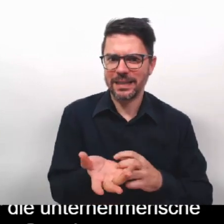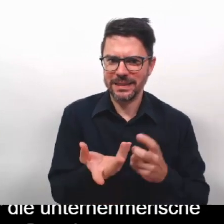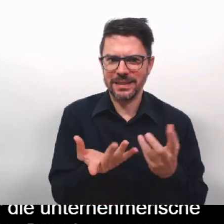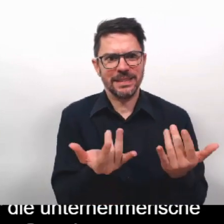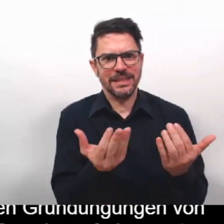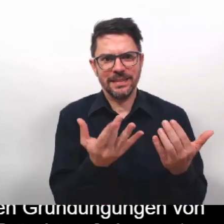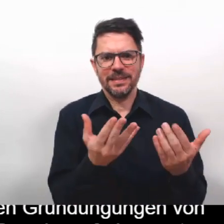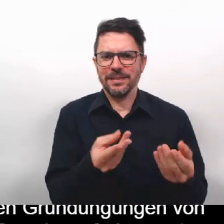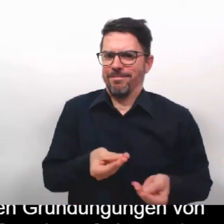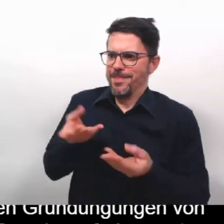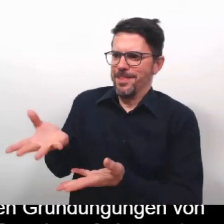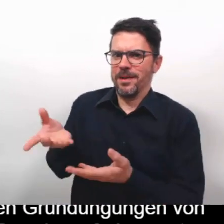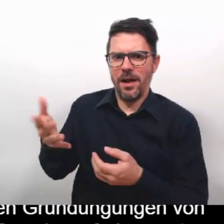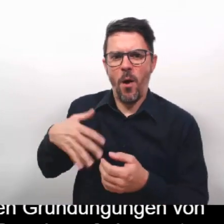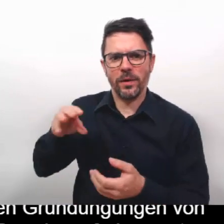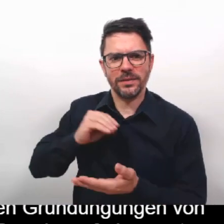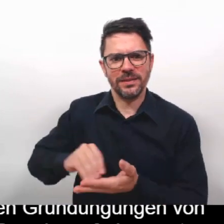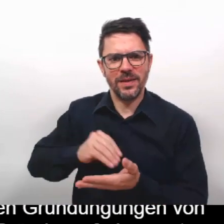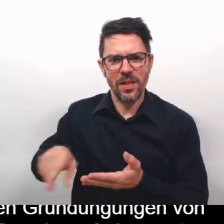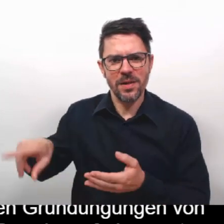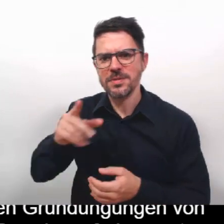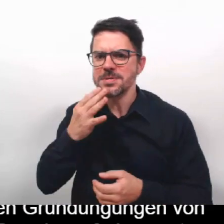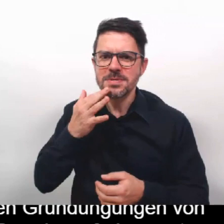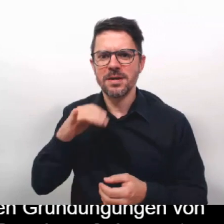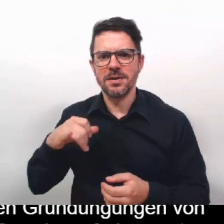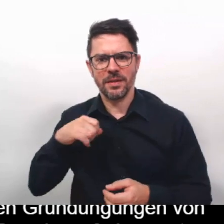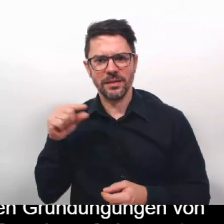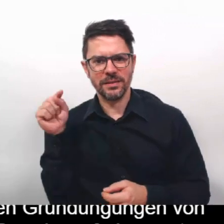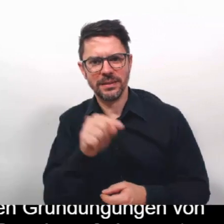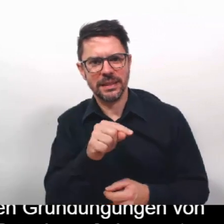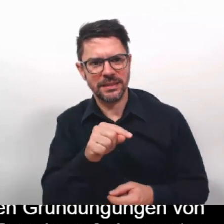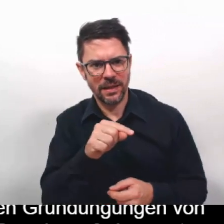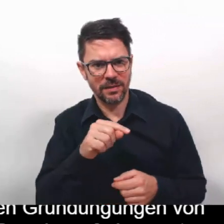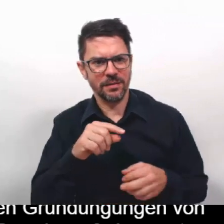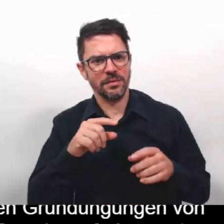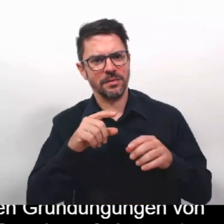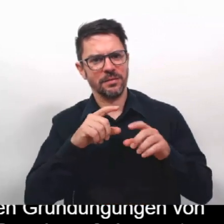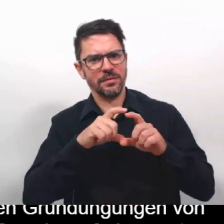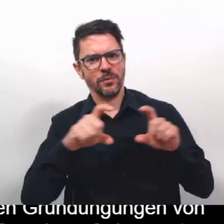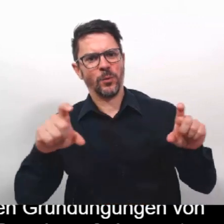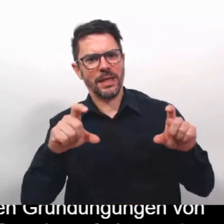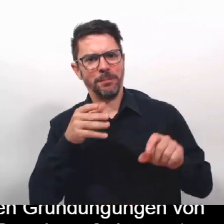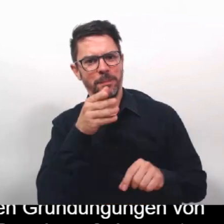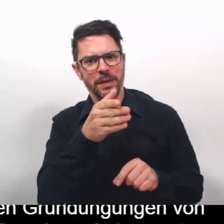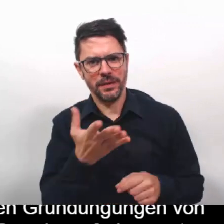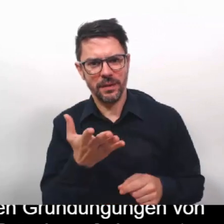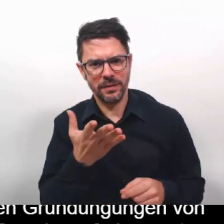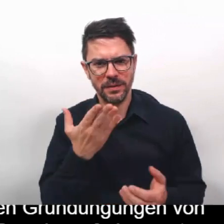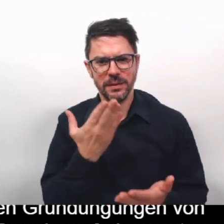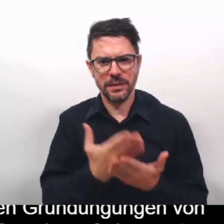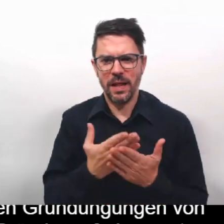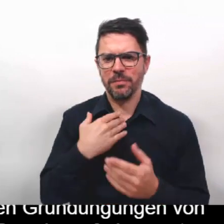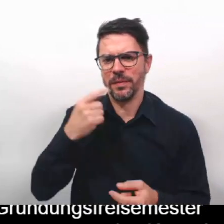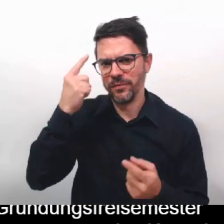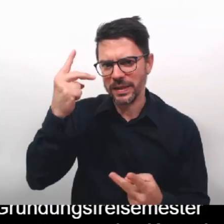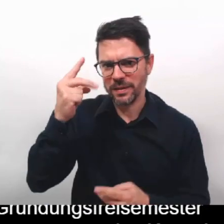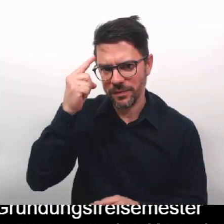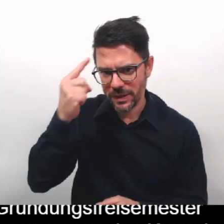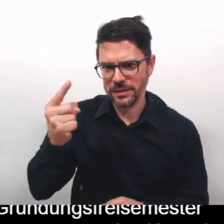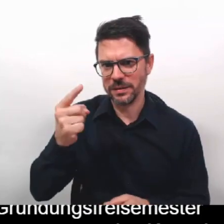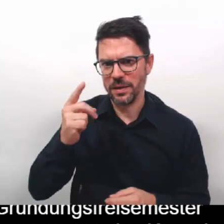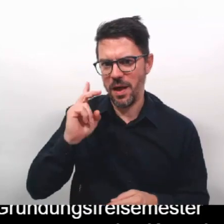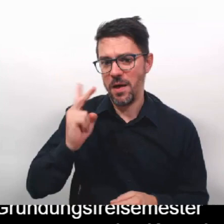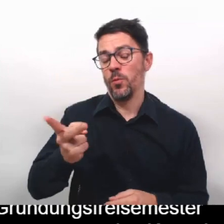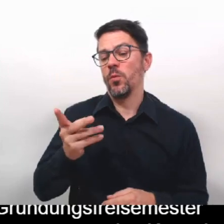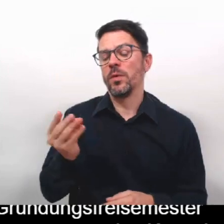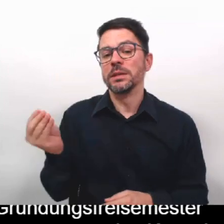auch diese Rückmeldung aus der Praxis in die Forschungsstruktur, in die Lehrstruktur ist ja ganz, ganz wichtig. Deshalb ist zum Beispiel auch wichtig, dass wir bei der